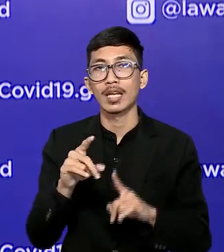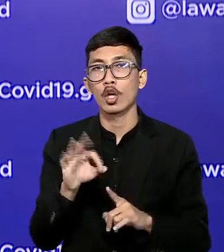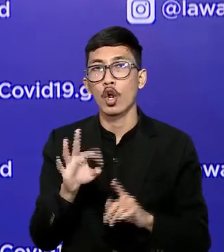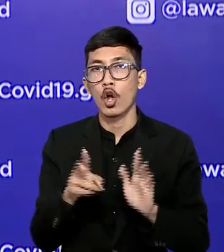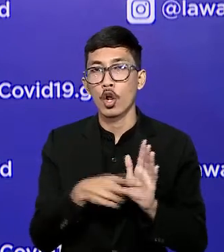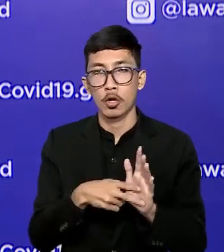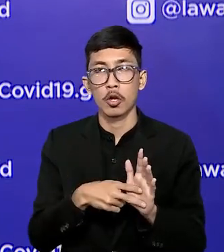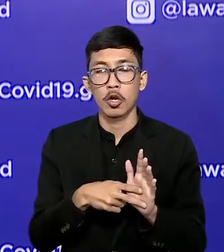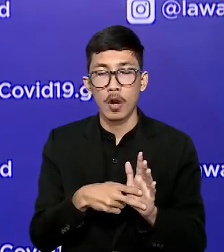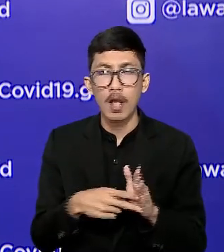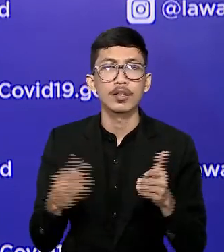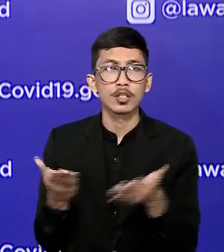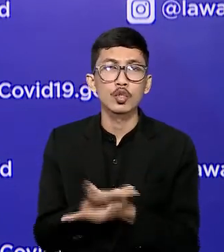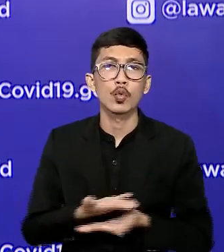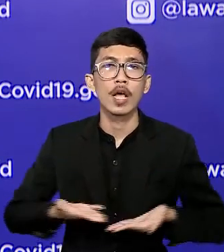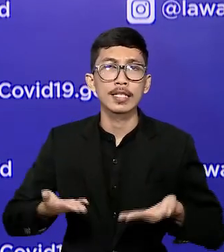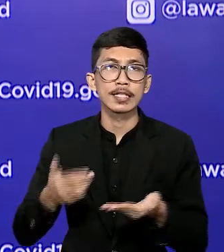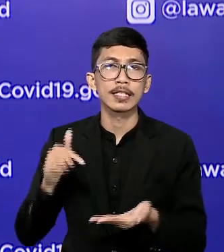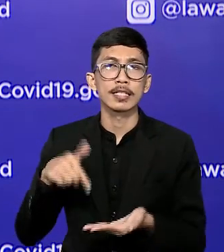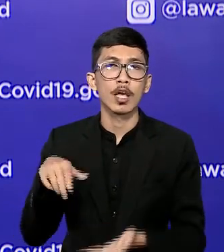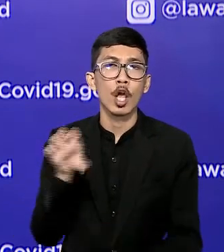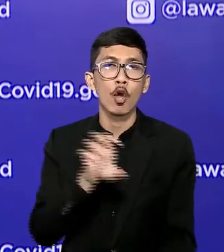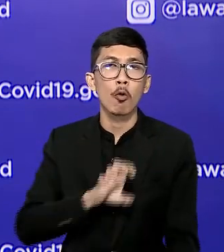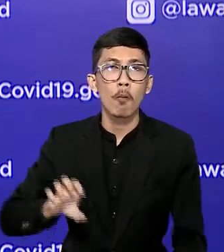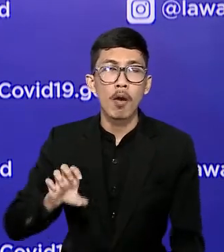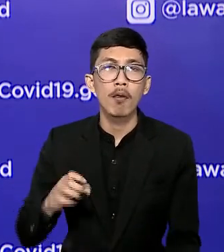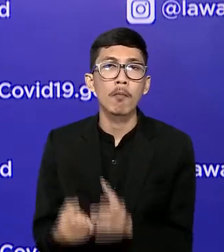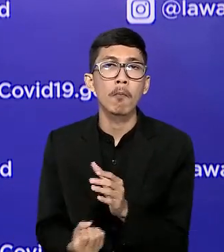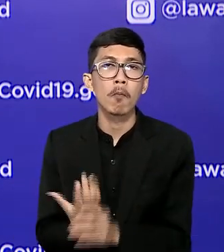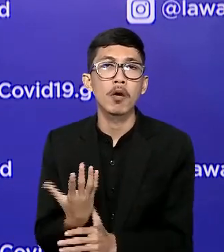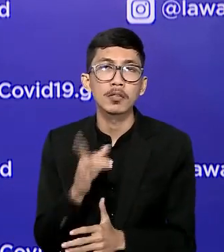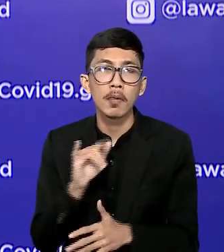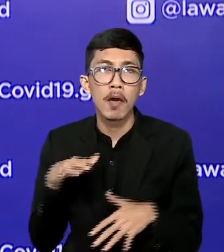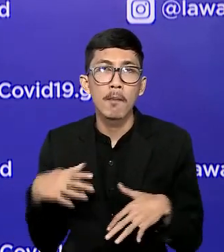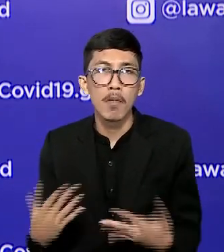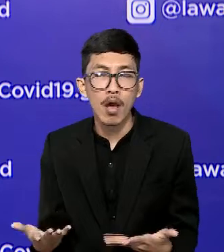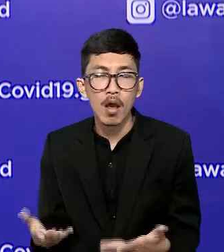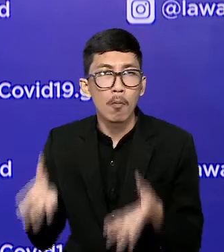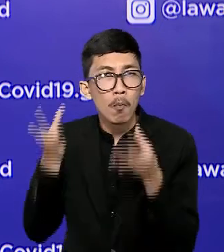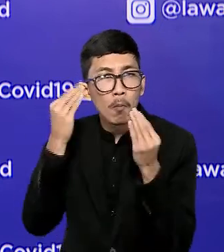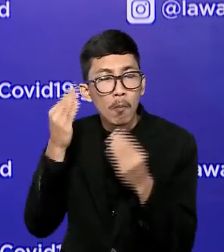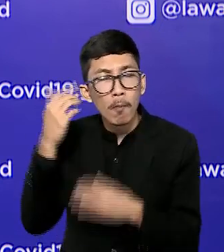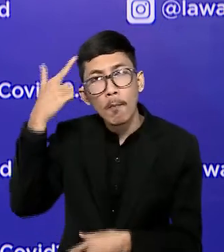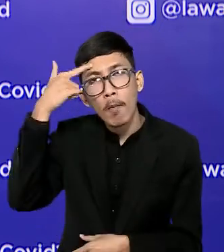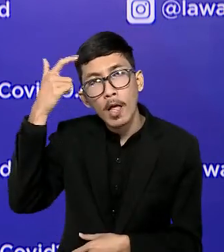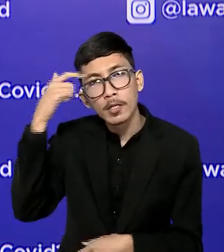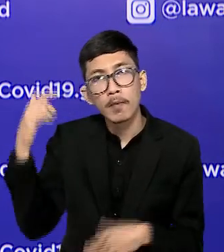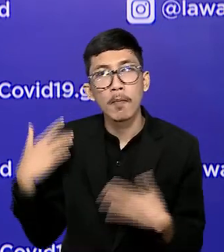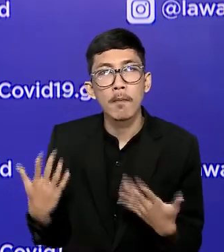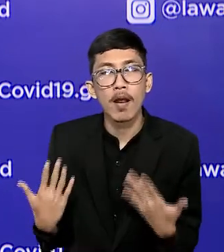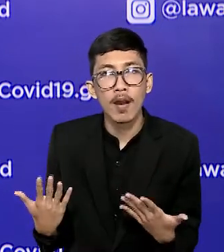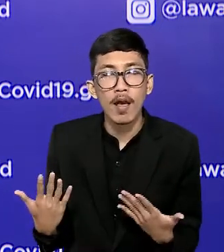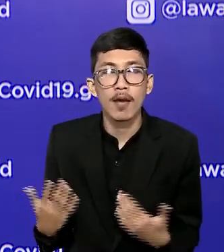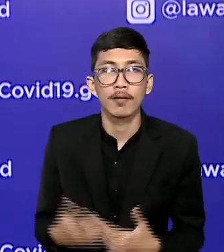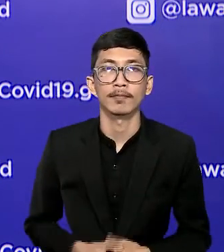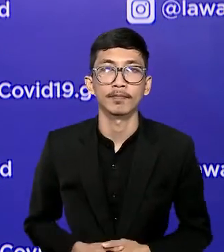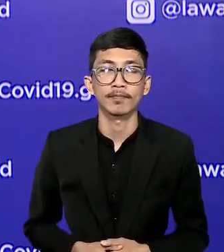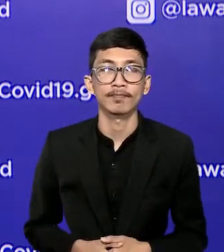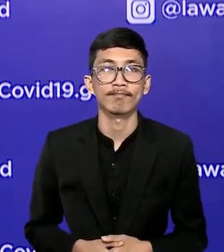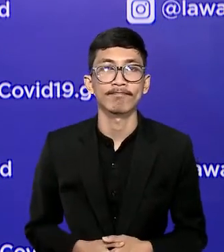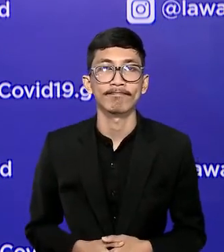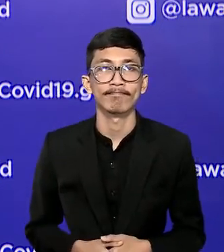perkembangan situasi covert 19 di Eropa pembelajaran apa yang dapat kita petik dari gelombang lanjutan yang terjadi di sana